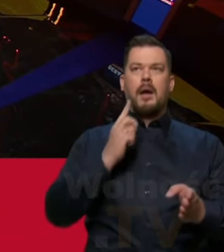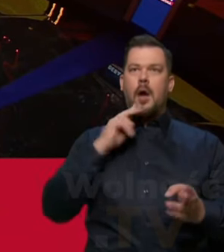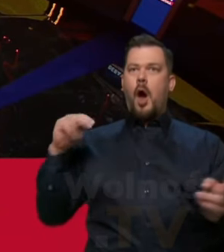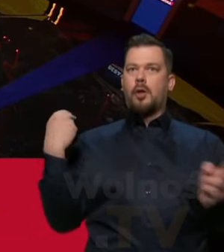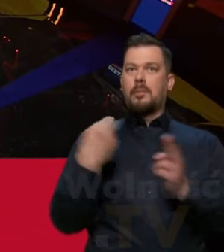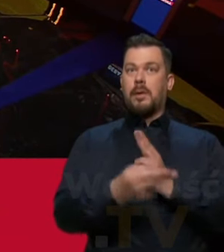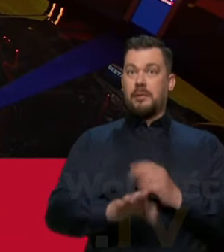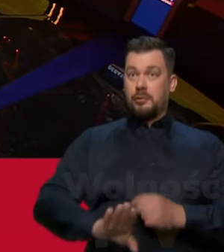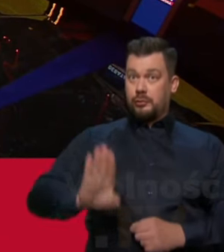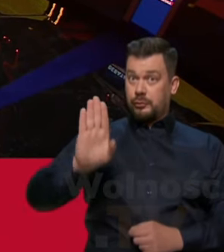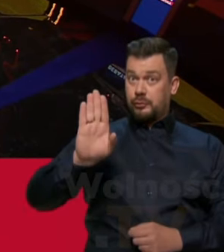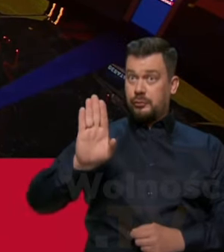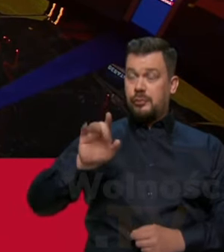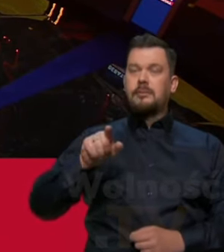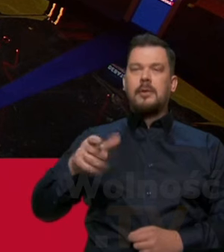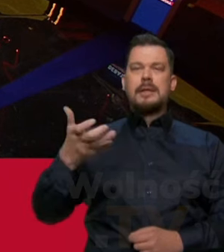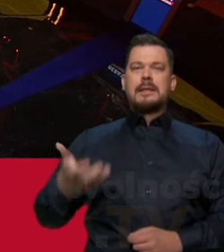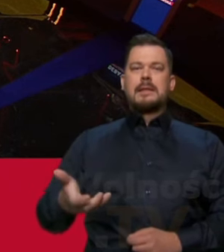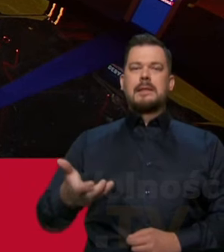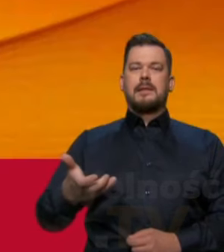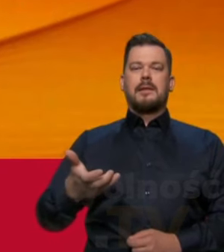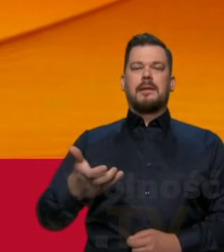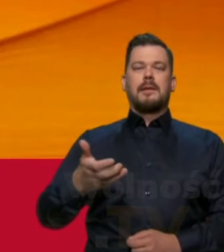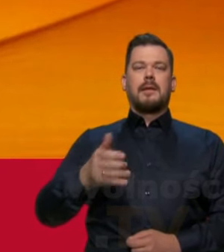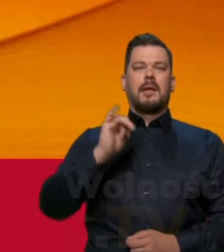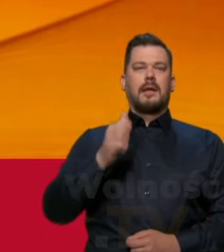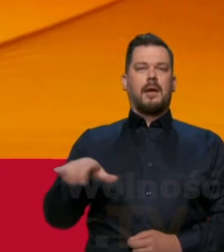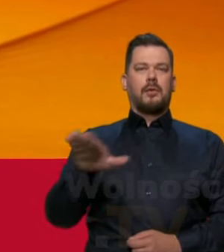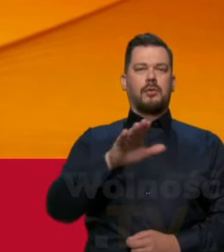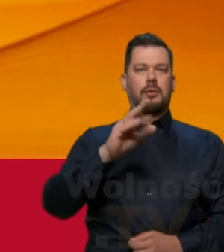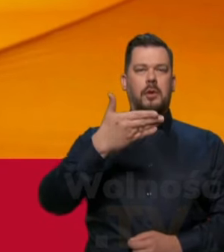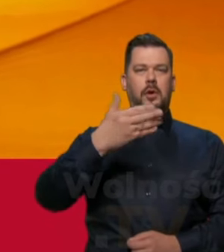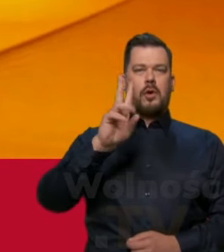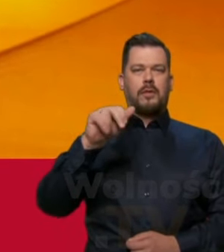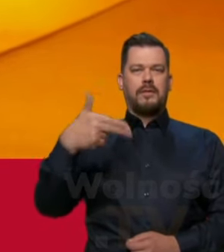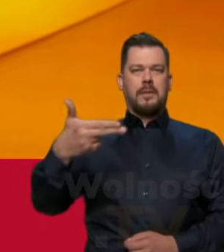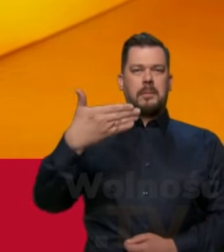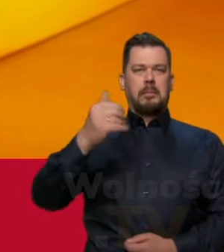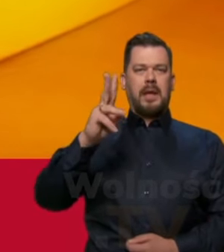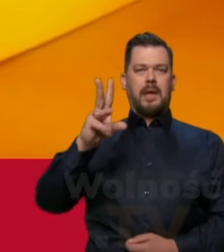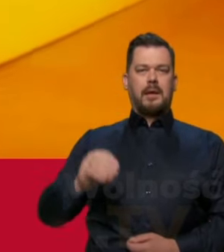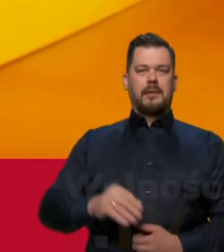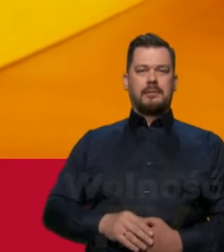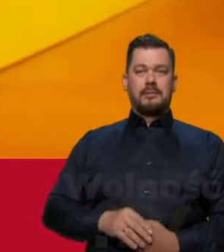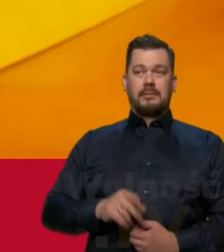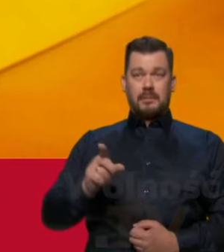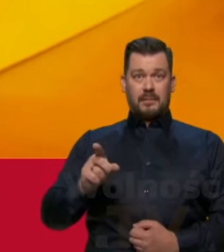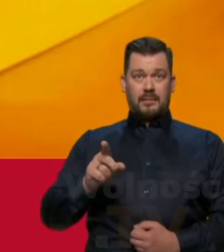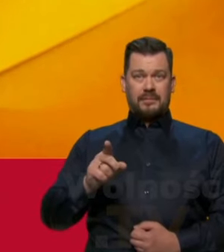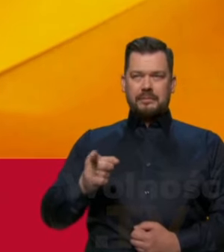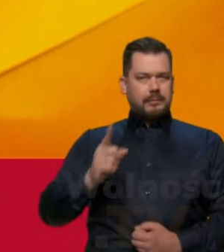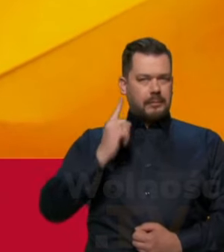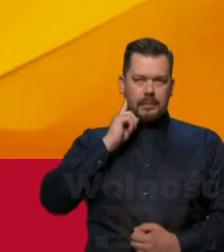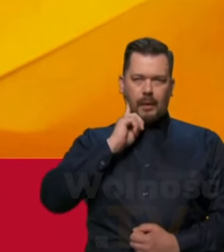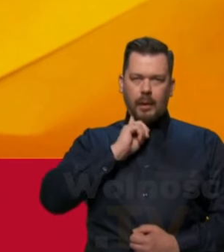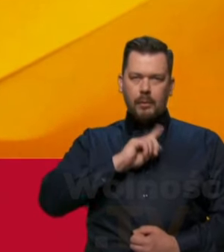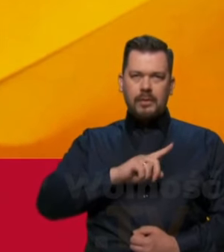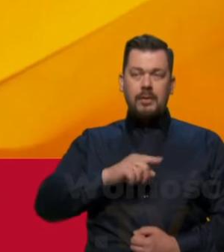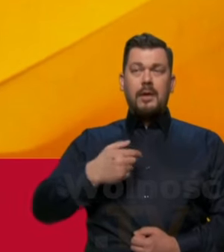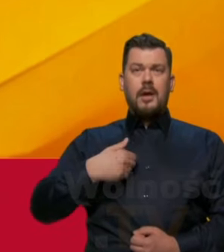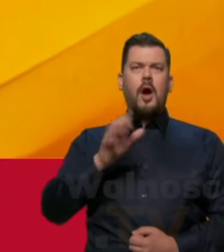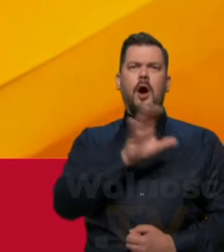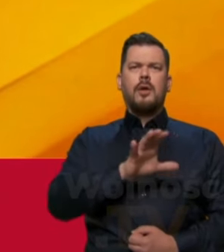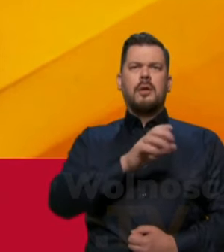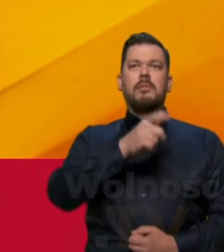riposta. Z tej szansy chce skorzystać Janusz Korwin-Mikke. To nie jest, że się daje nabierasz, bo osobiście oglądałem